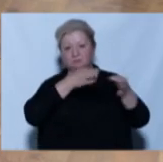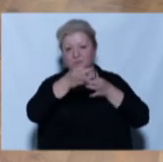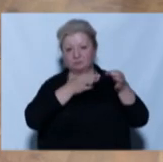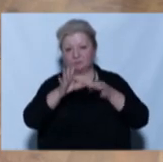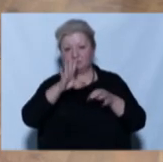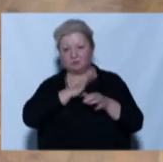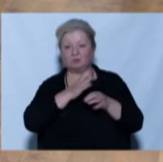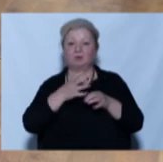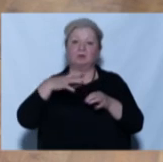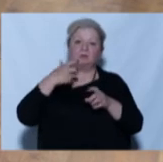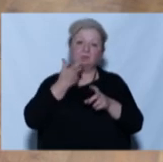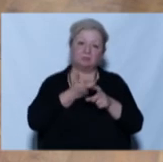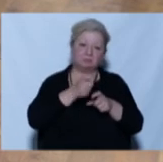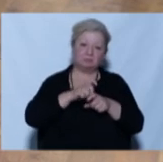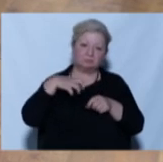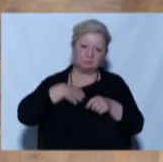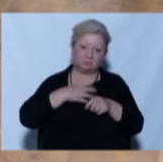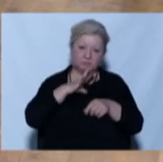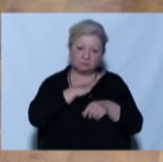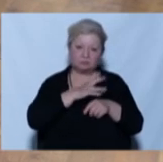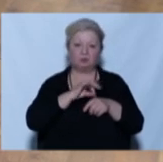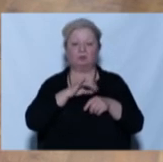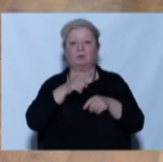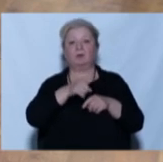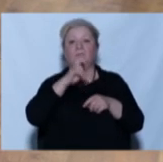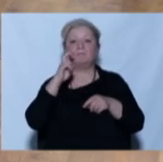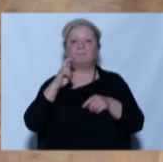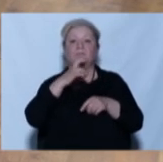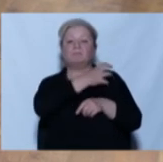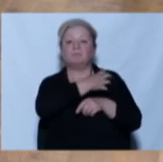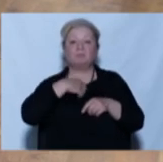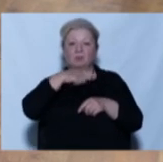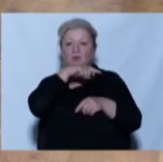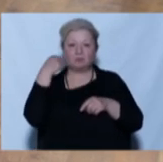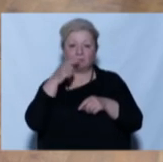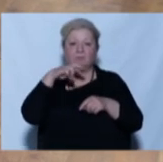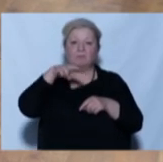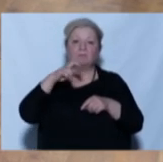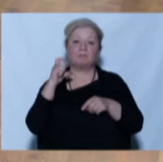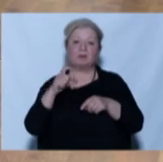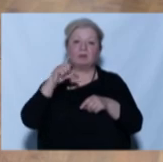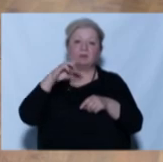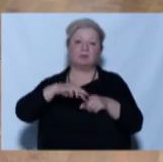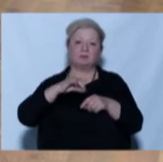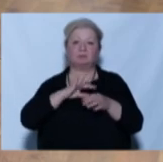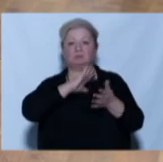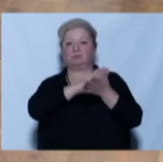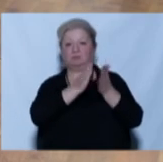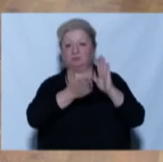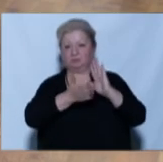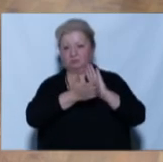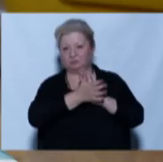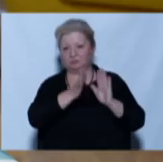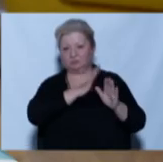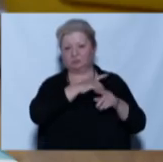1824 წელს პეტრემ გააფორმა ხელშეკრულება ოსმალეთთან, რის შედეგადაც ვახტანგი